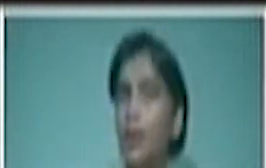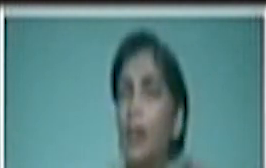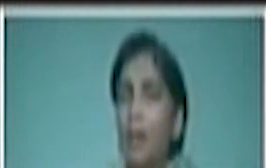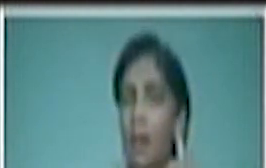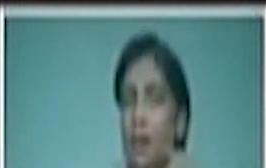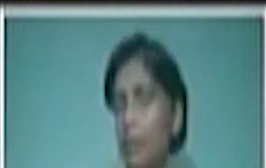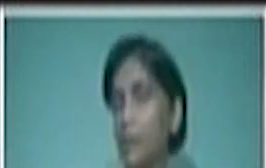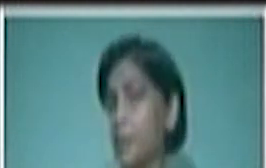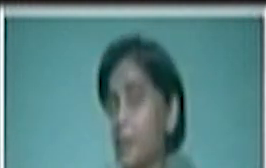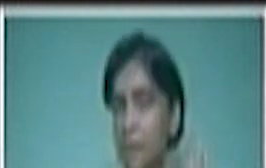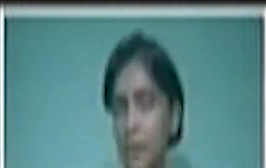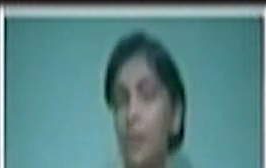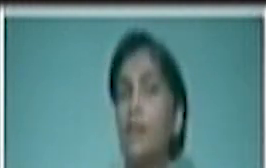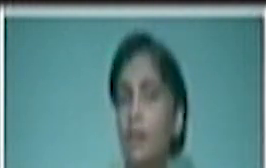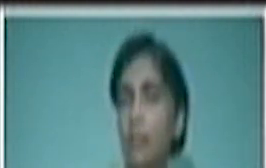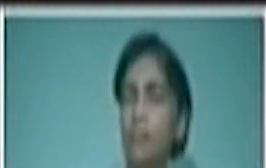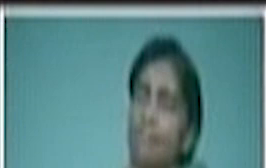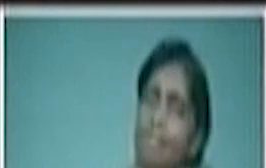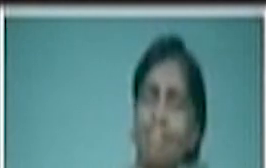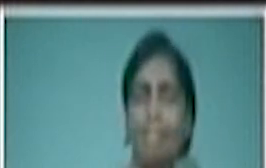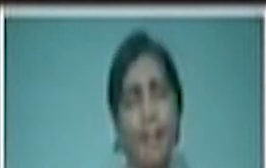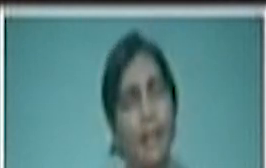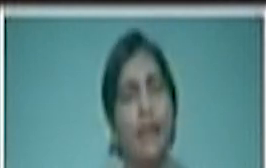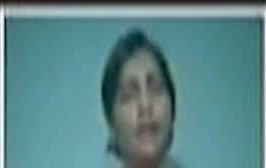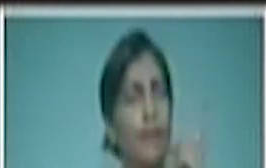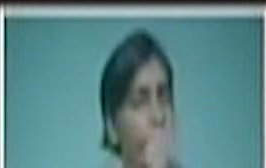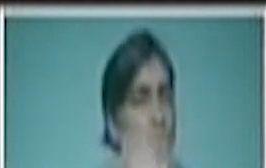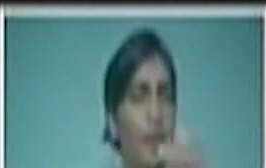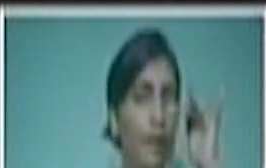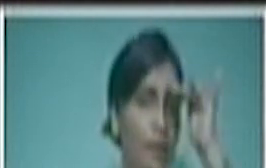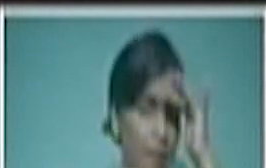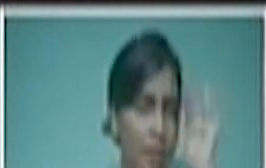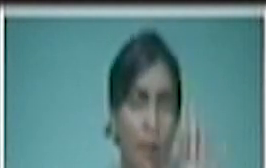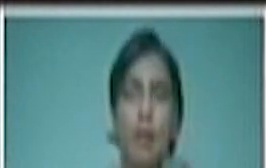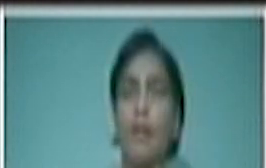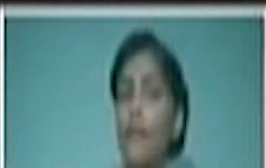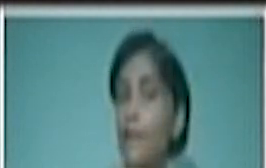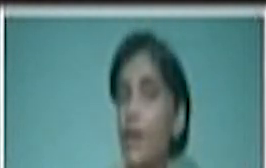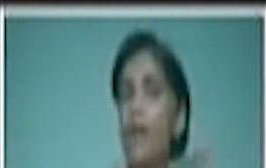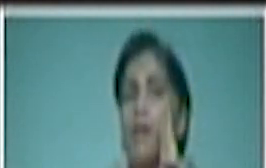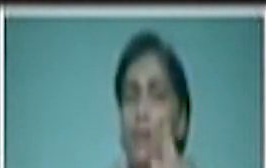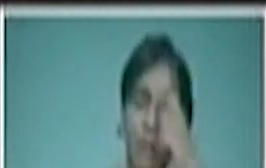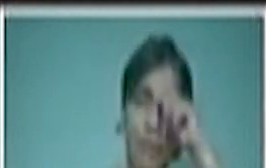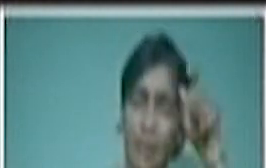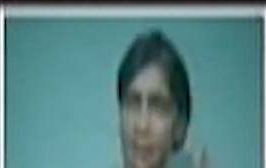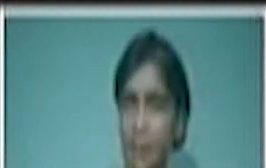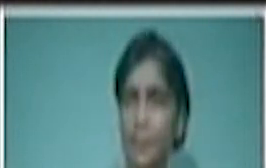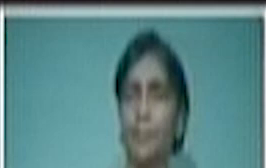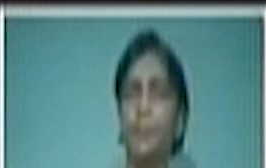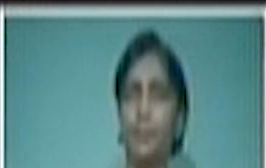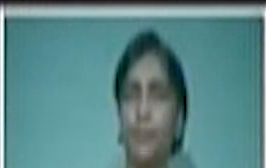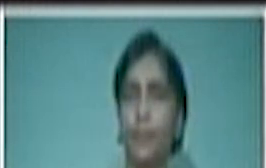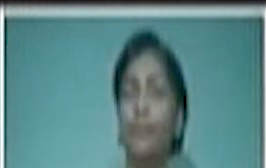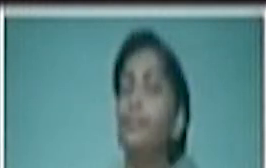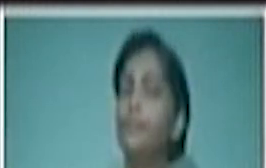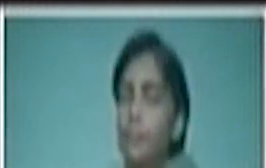දුෂ්කර අවස්ථාවේදී මේකට බෙල්ල දෙන්නට ආපු එකම නායකයා වෙන කවුරුත් නෙවෙයි රනිල් වික්‍රමසිංහ මැතිතුමා.